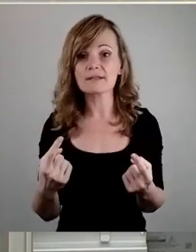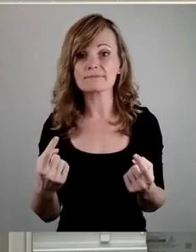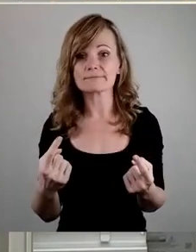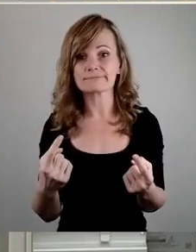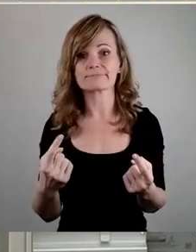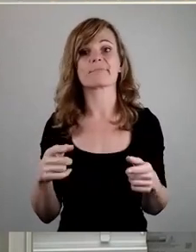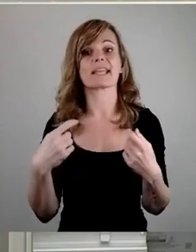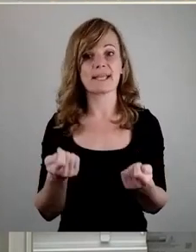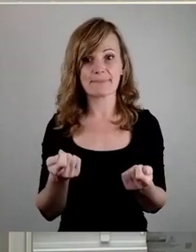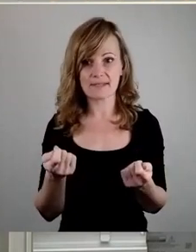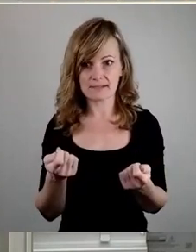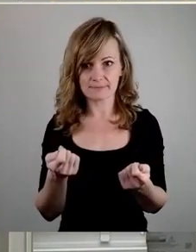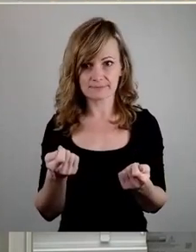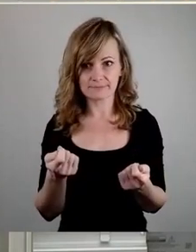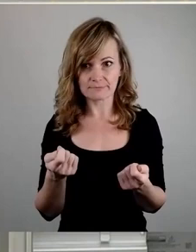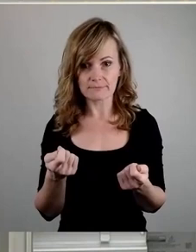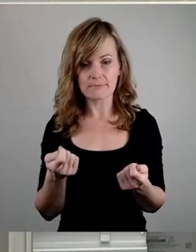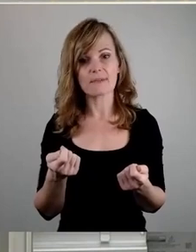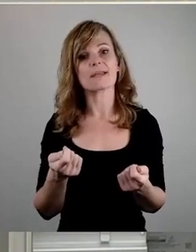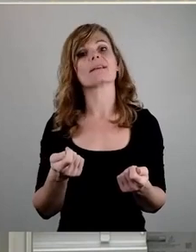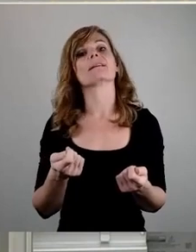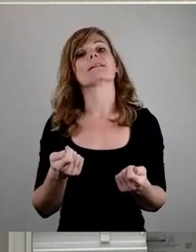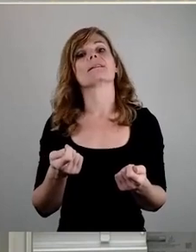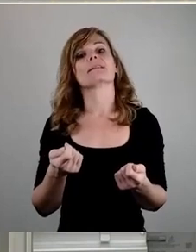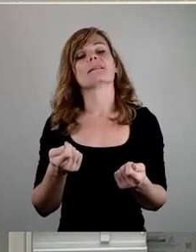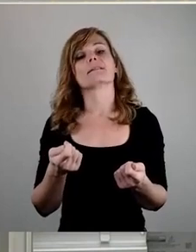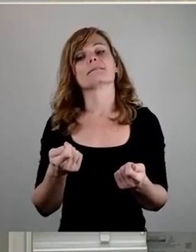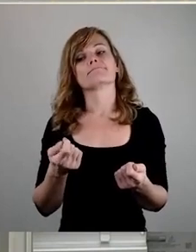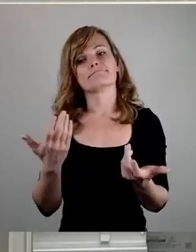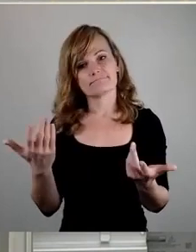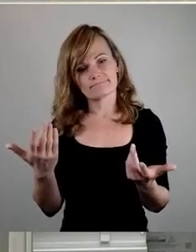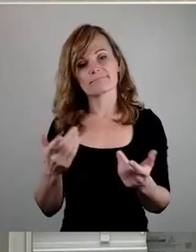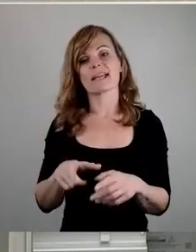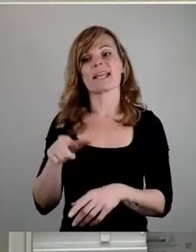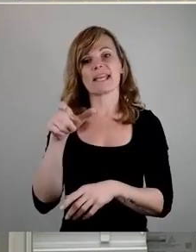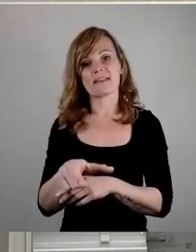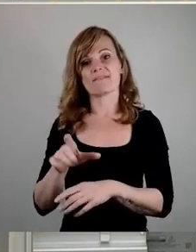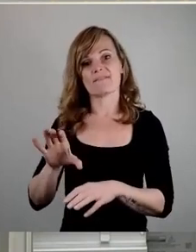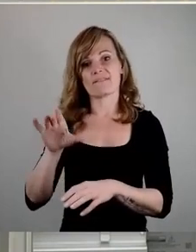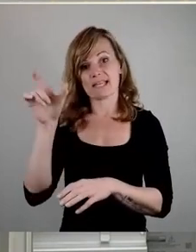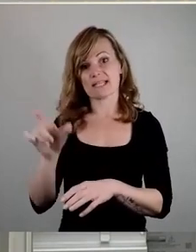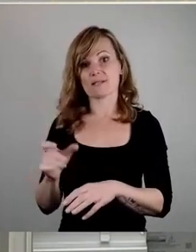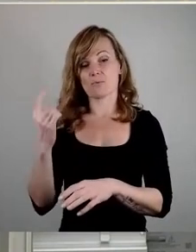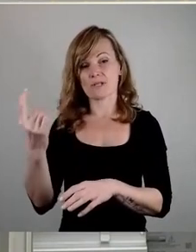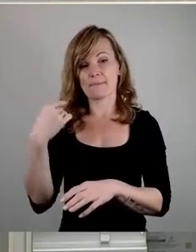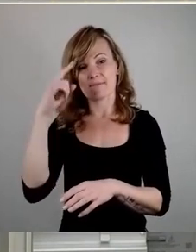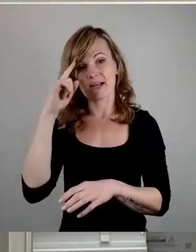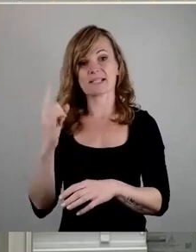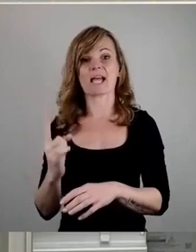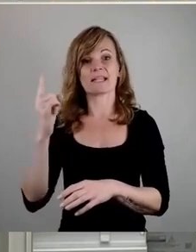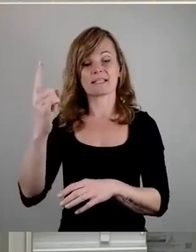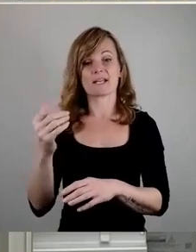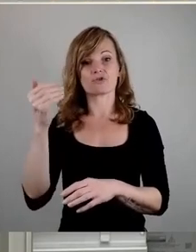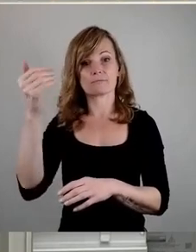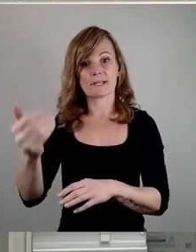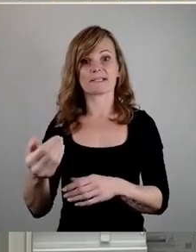Ergebnis. Aber der Investor wusste zu dem Zeitpunkt natürlich schon, dass er ein Jahr später mit einem riesigen Möbelmarkt